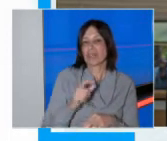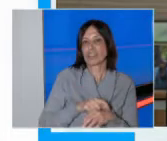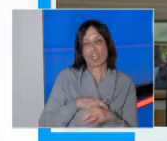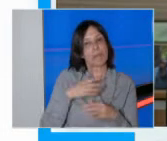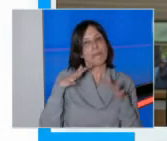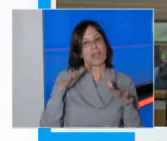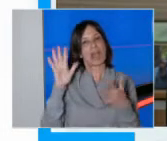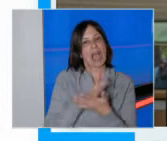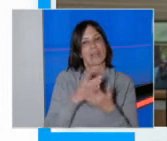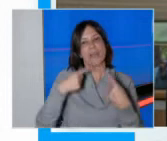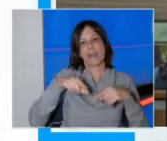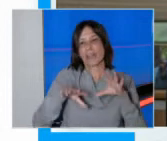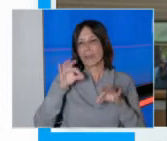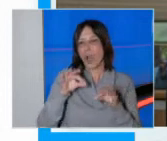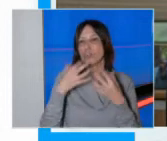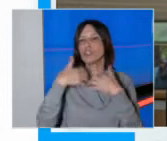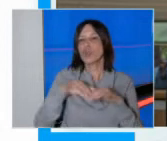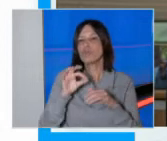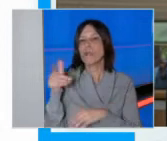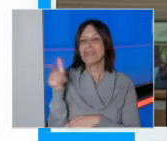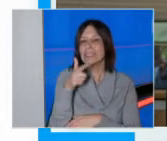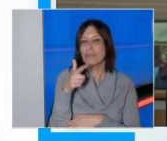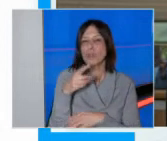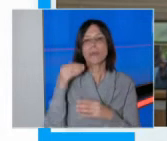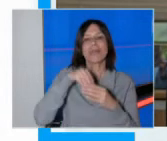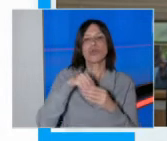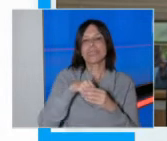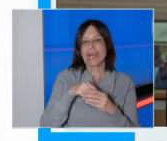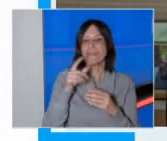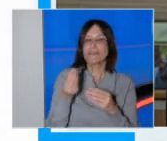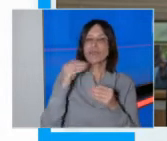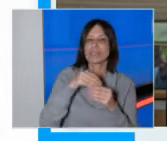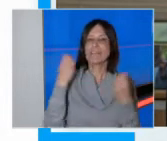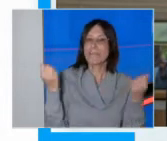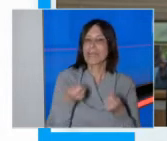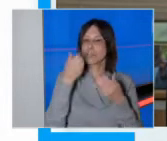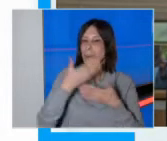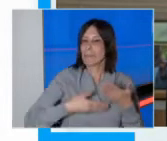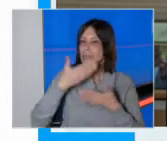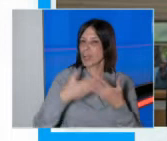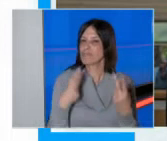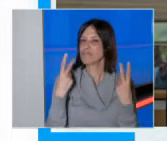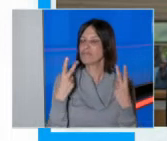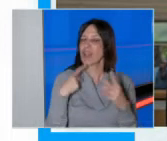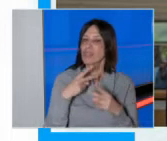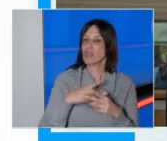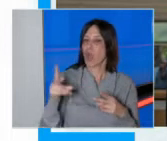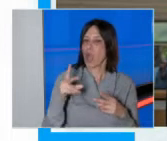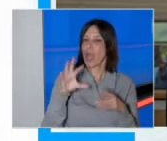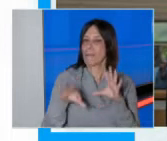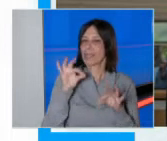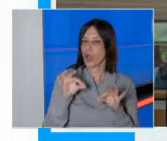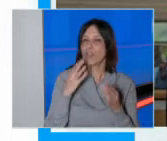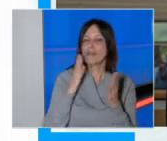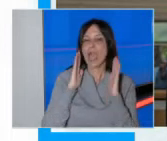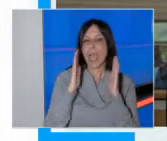הבחירות. השילוב של מצלמות בנוסף לפרסום הפרוטוקולים קריטיים לתואר הבחירות ולאמון הציבור בבחירות. זה מה שאמרה הצעת